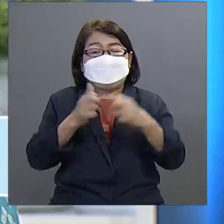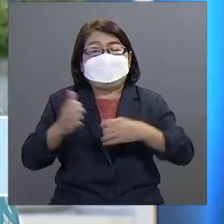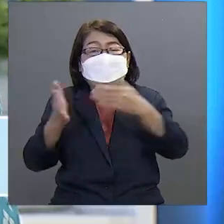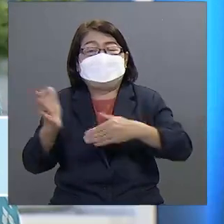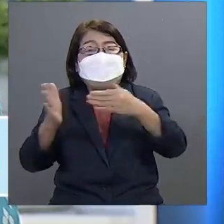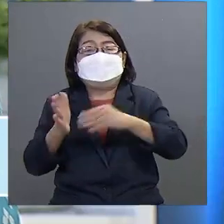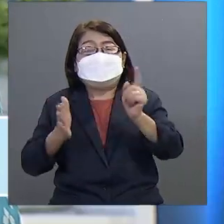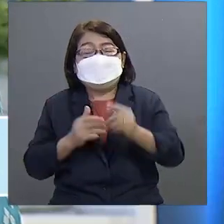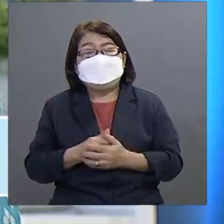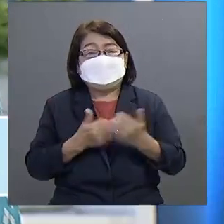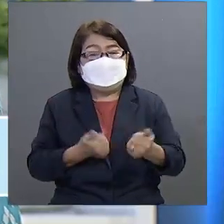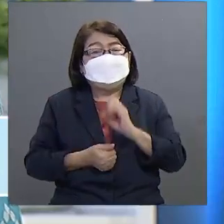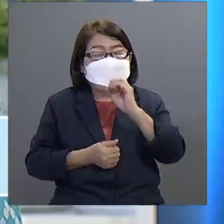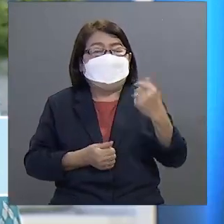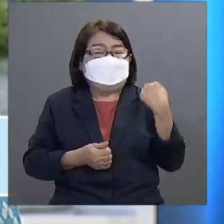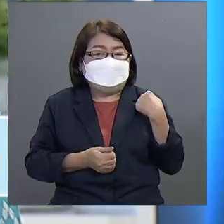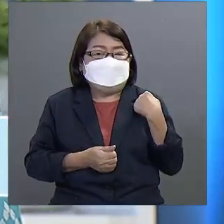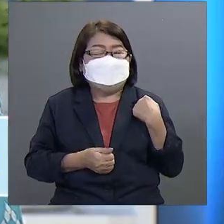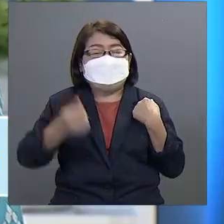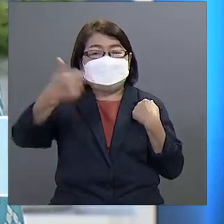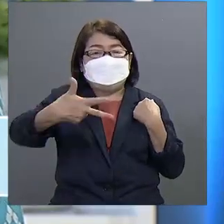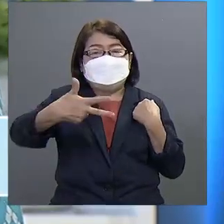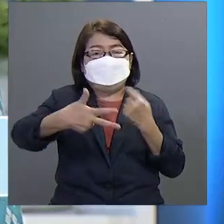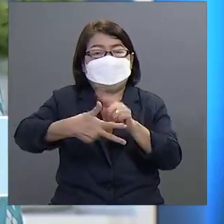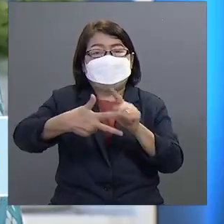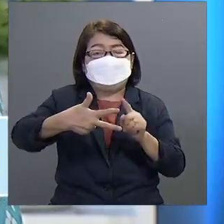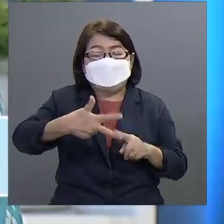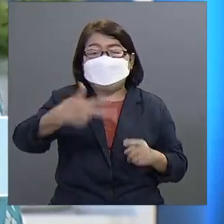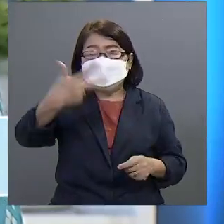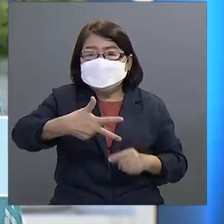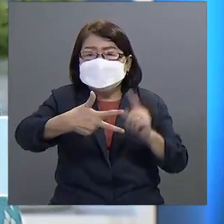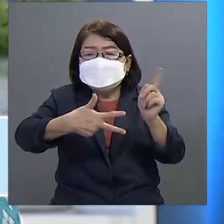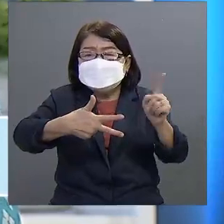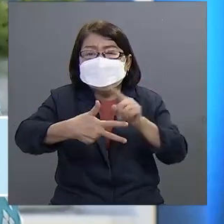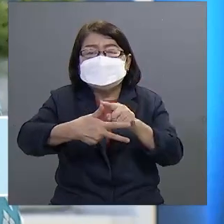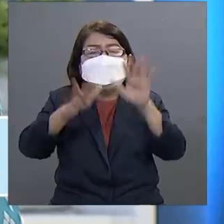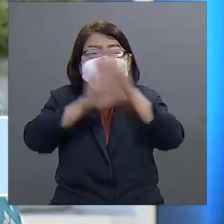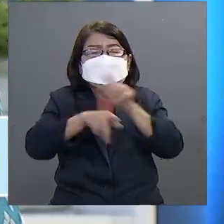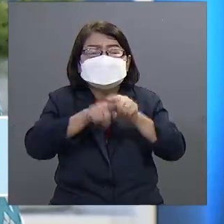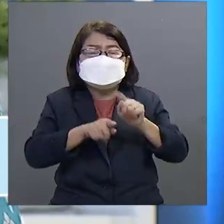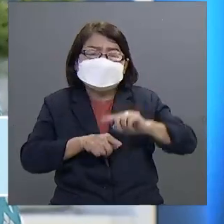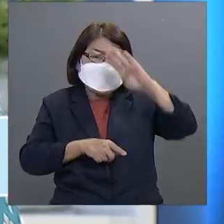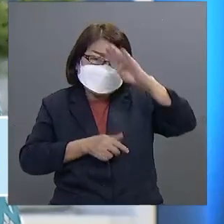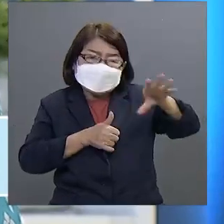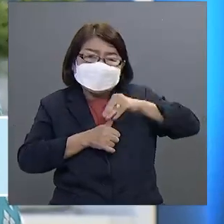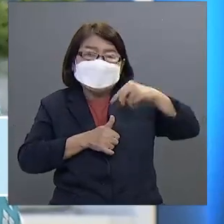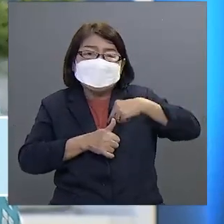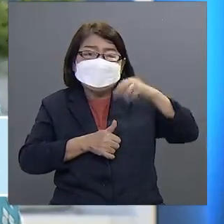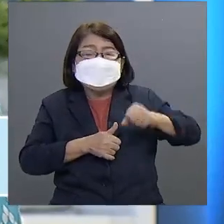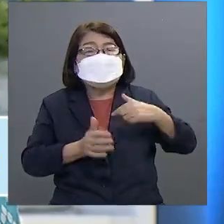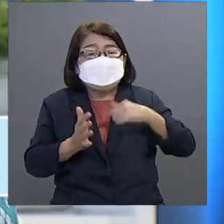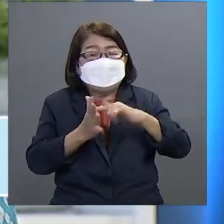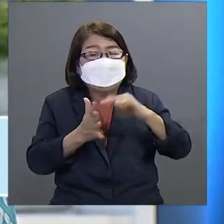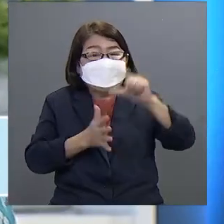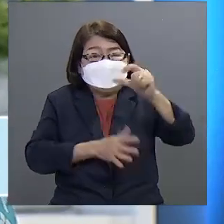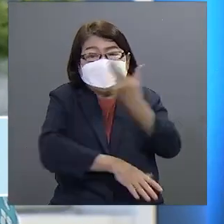นๆเลยแค่3ประเด็นกันนั่นเองนะครับก็เหมือนคนไข้คนป่วยติดโควิดตอนนี้เราต้องการอะไรวัคซีนใช่ไหม ใช่ นะครับ